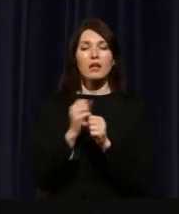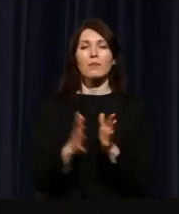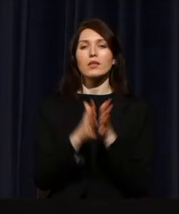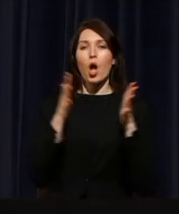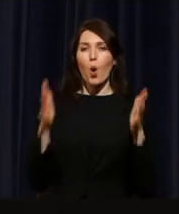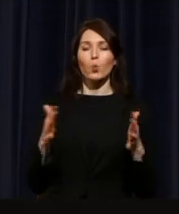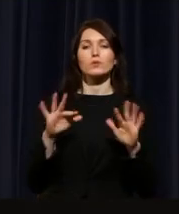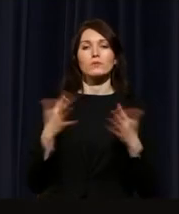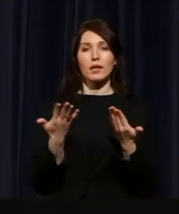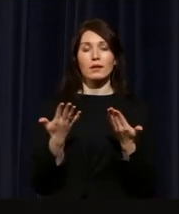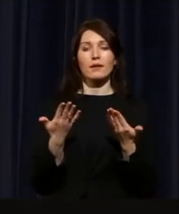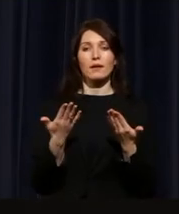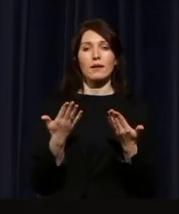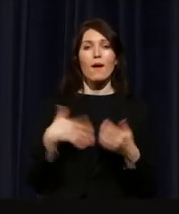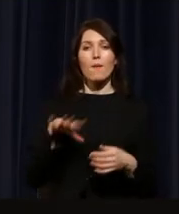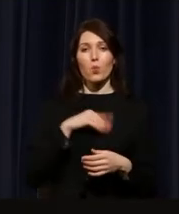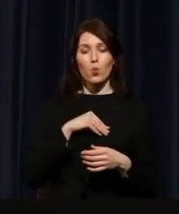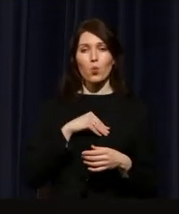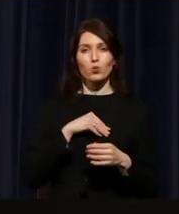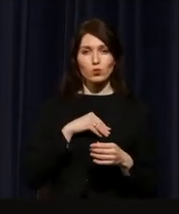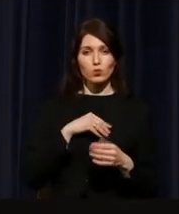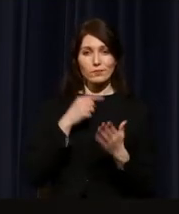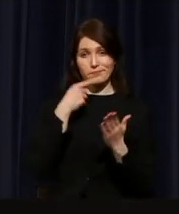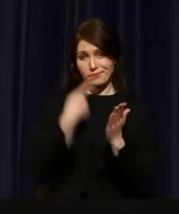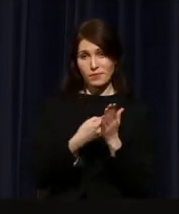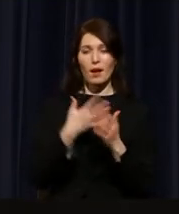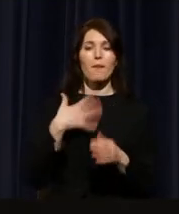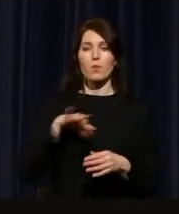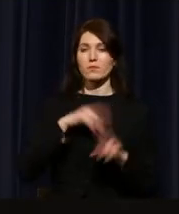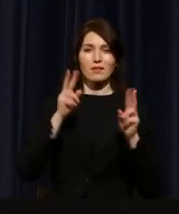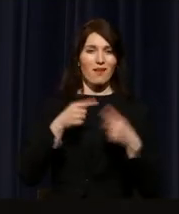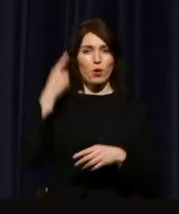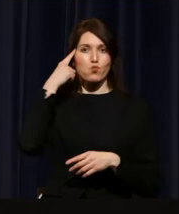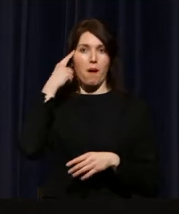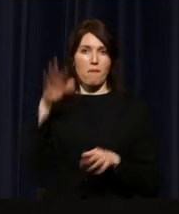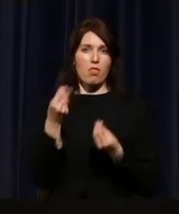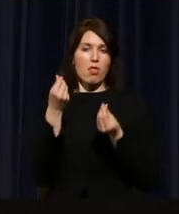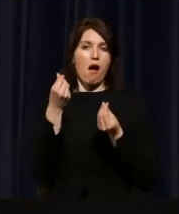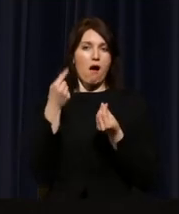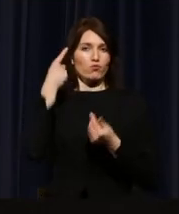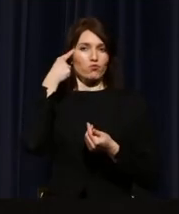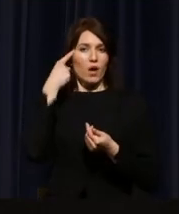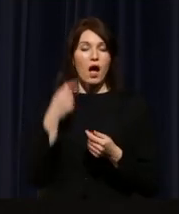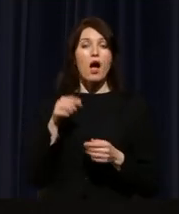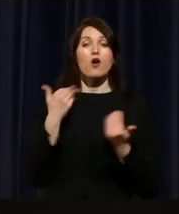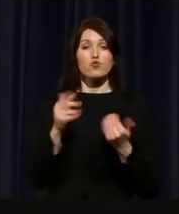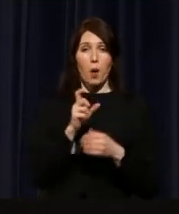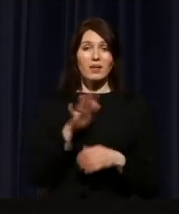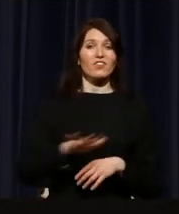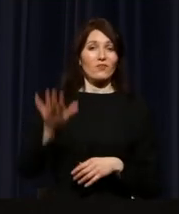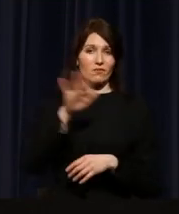daudz, bet mūsu uzstādījums ir tāds, ka mums nav jādomā par naudu. Un šobrīd tā vide ir